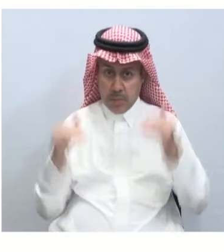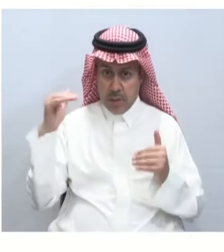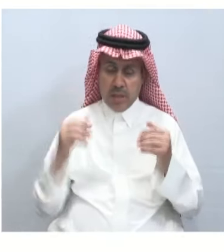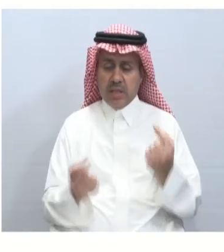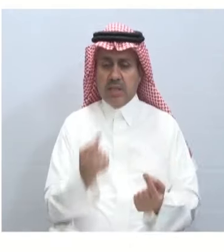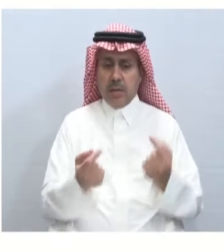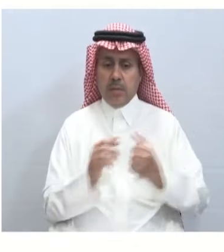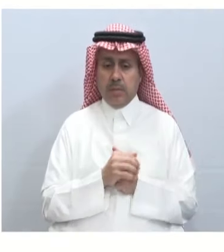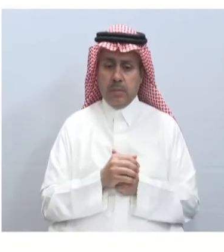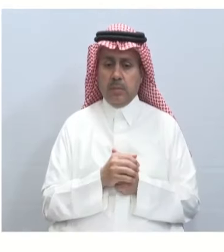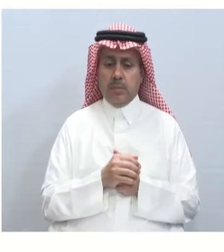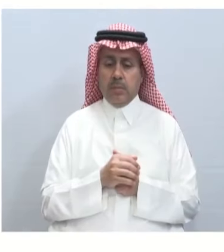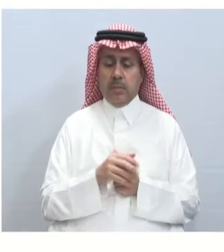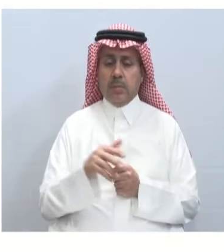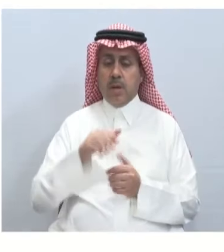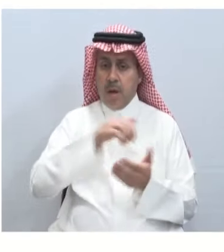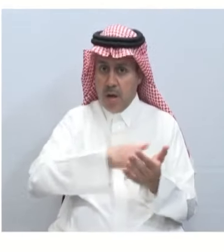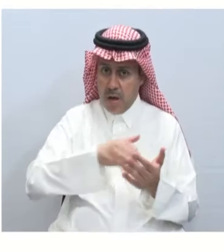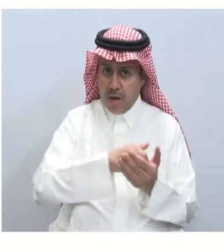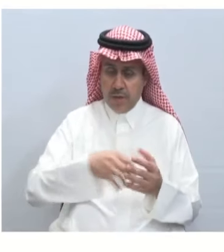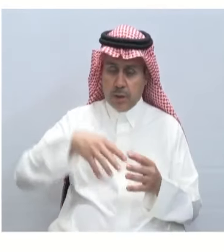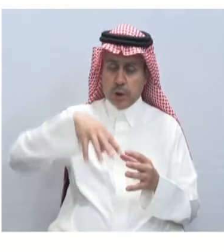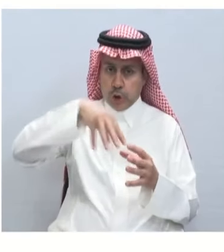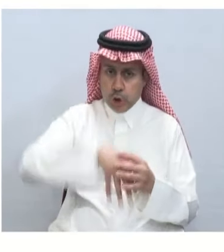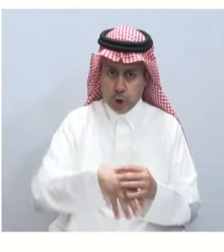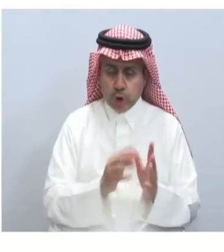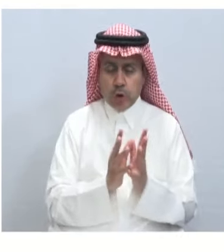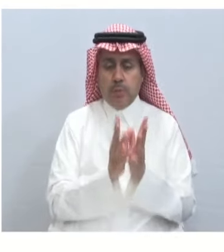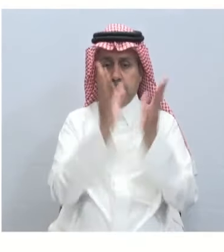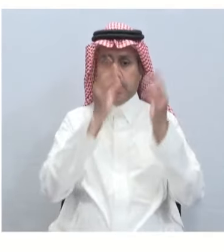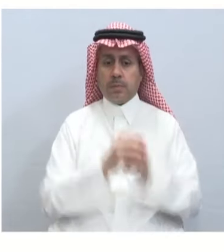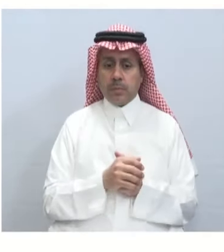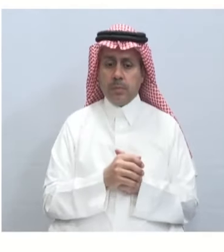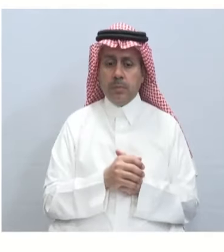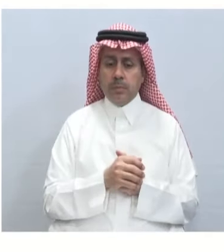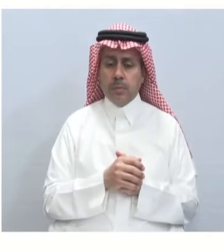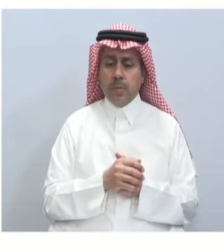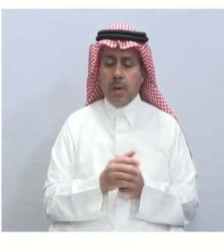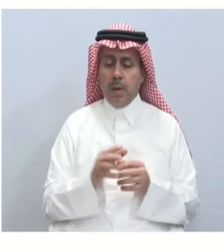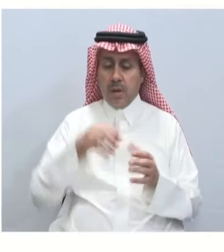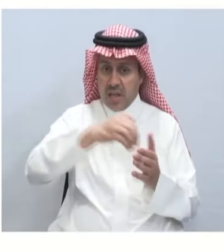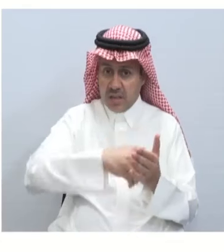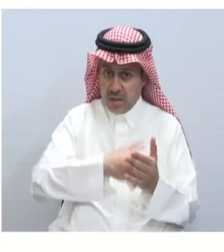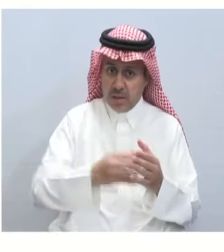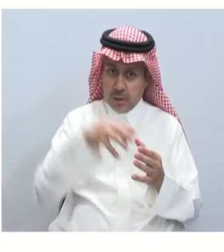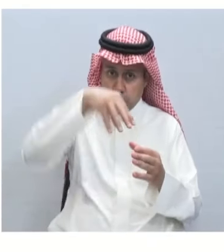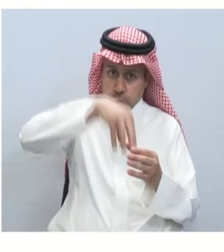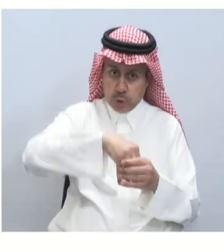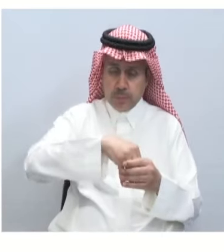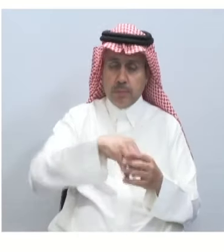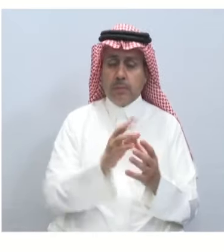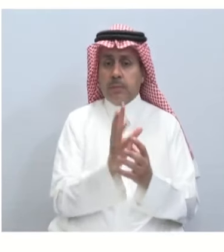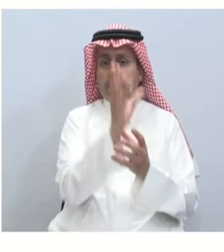والزرع يغرس الغرس دفن جذور فسيله الشجر في التربه لاحظتم هذا